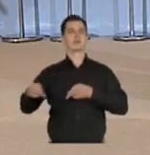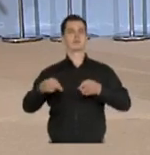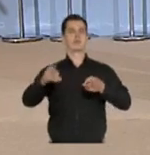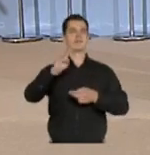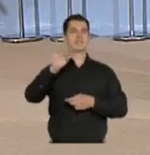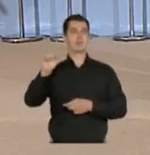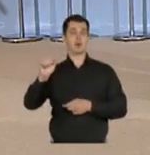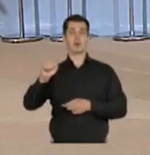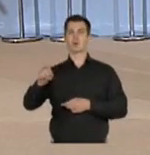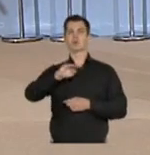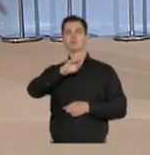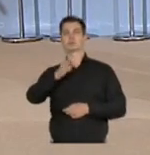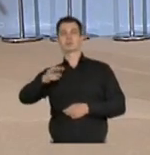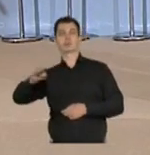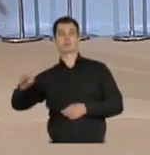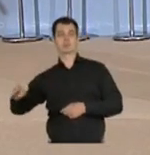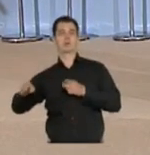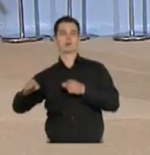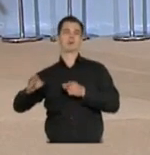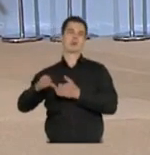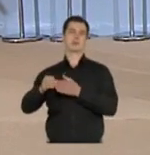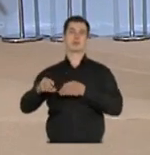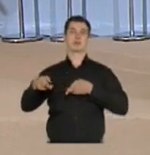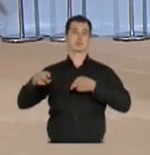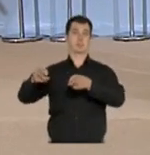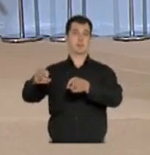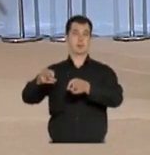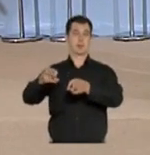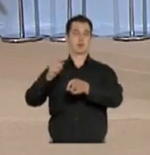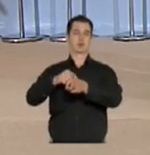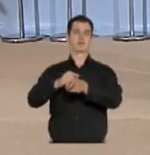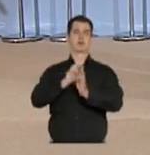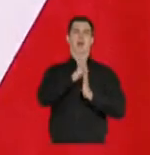terenach zielonych nie trzeba. A co jeśli jest bulwar nad Wisłą? Czy tam trzeba nosić maskę, czy nie trzeba?